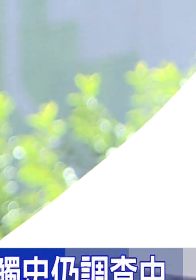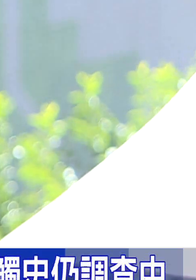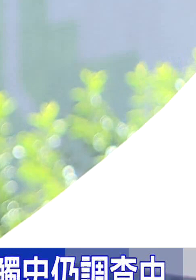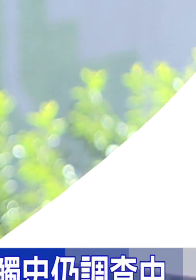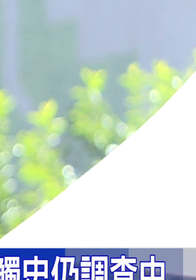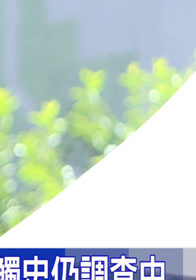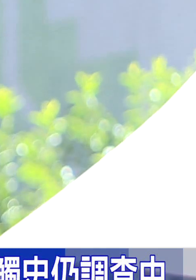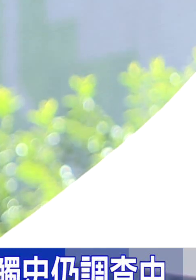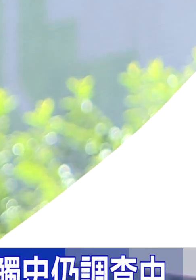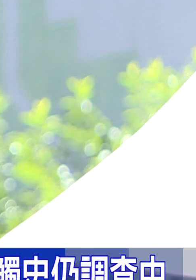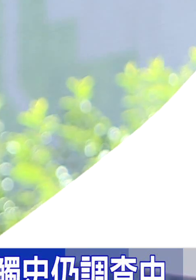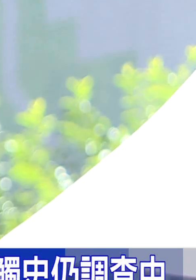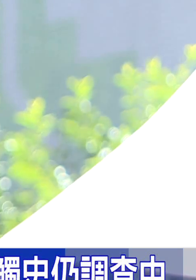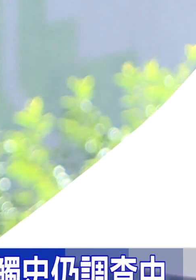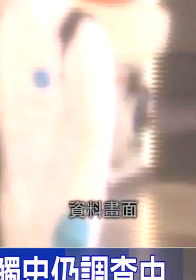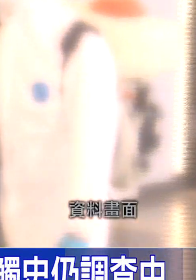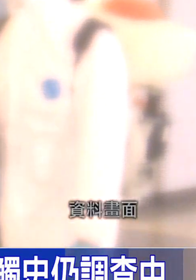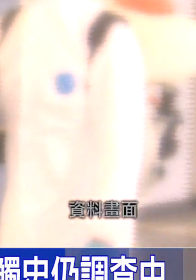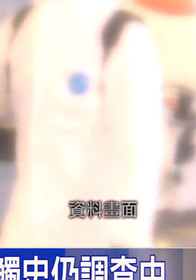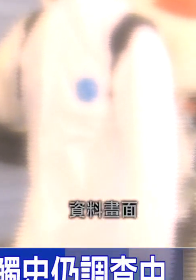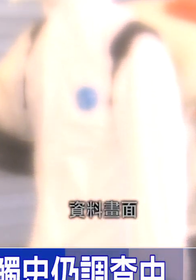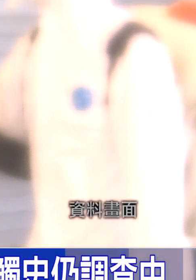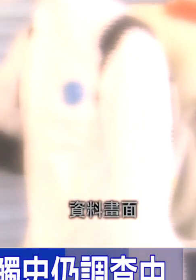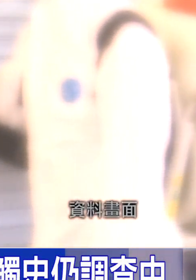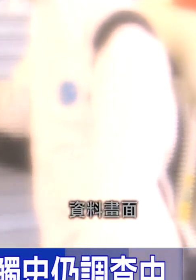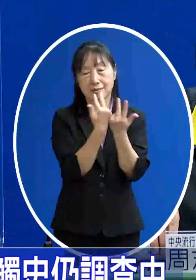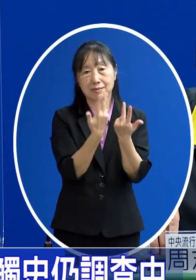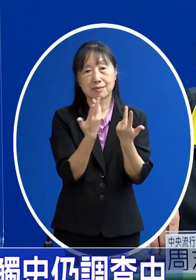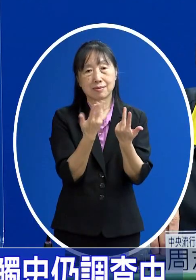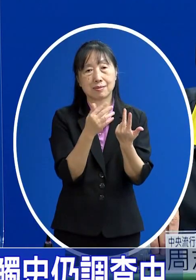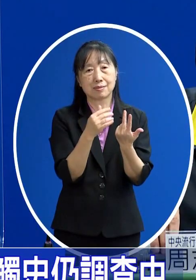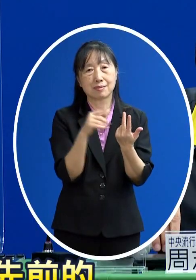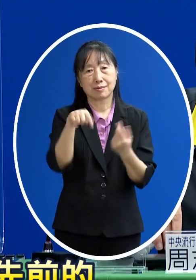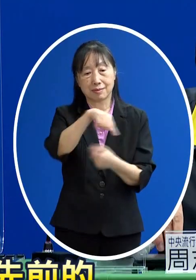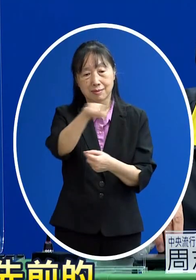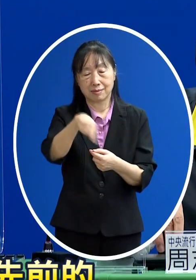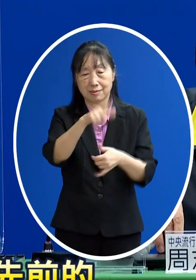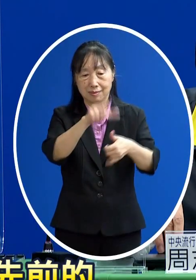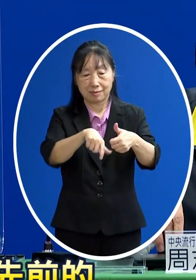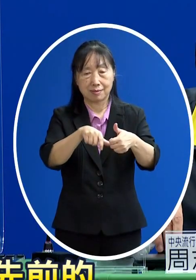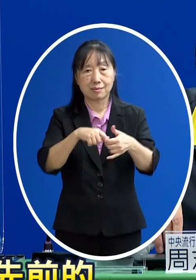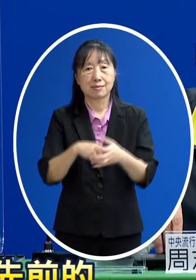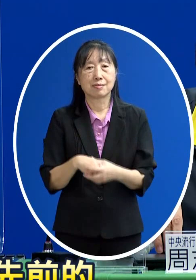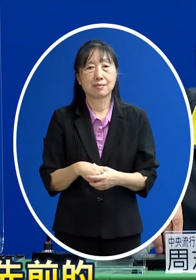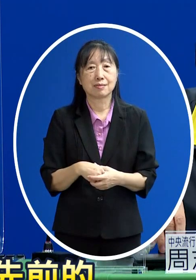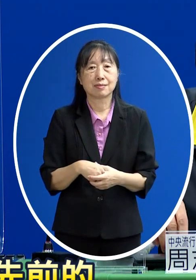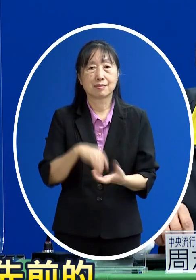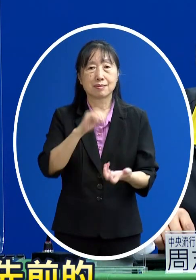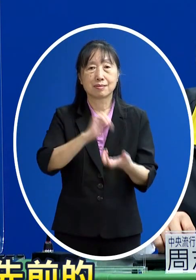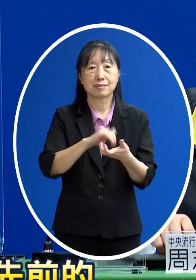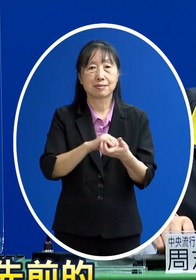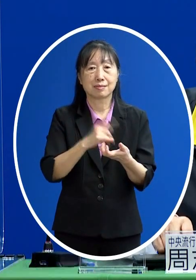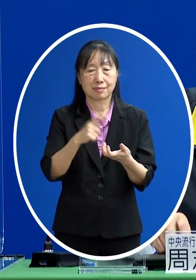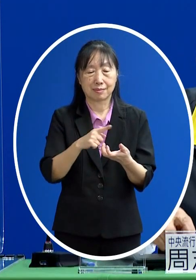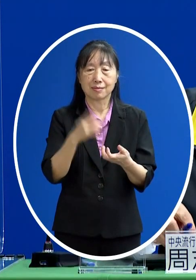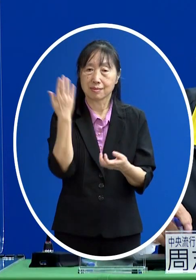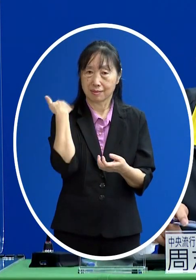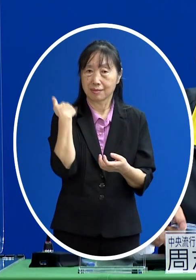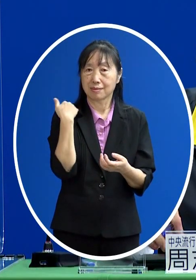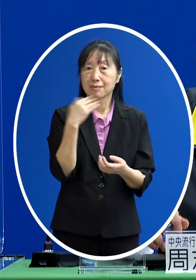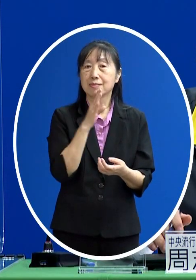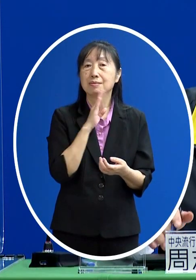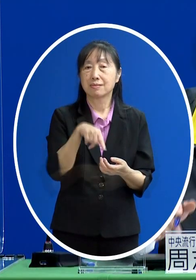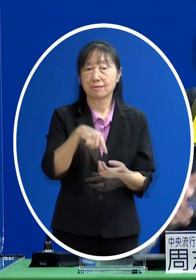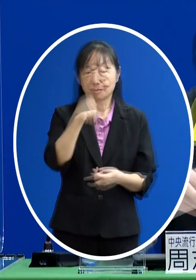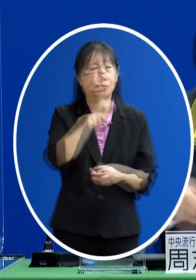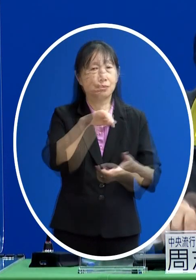染源为何？是否代表社区还有其他未爆弹？ 有可能就是说，在这个前我们先前的本土疫情当中，